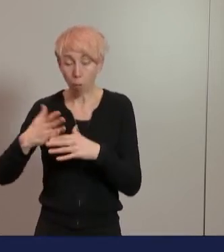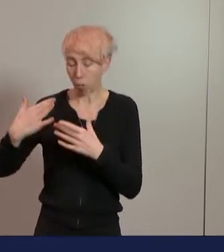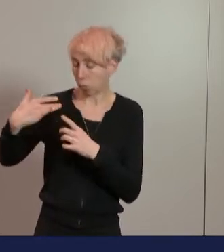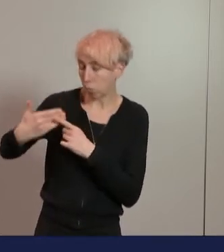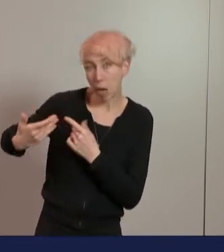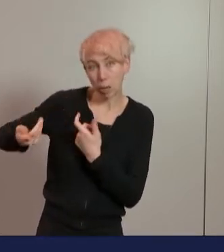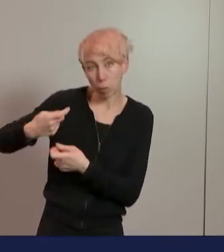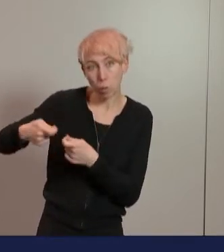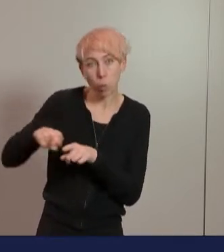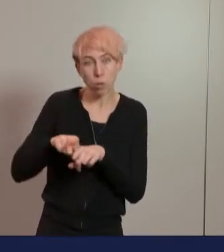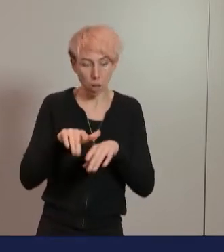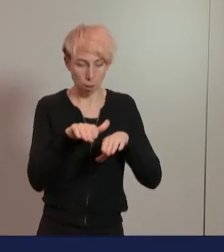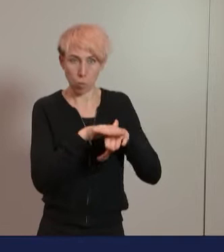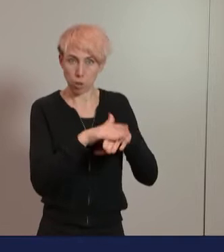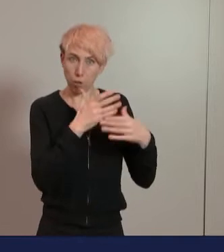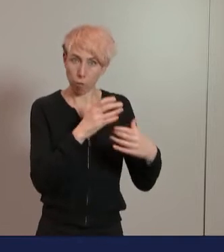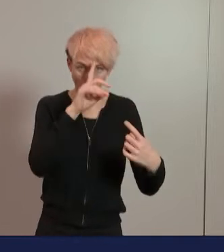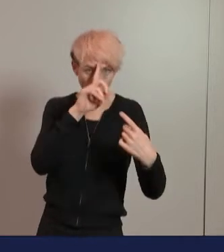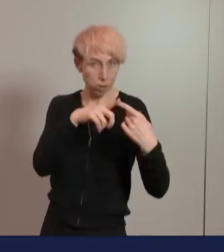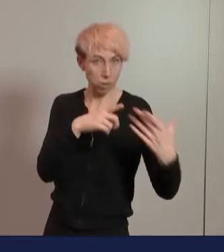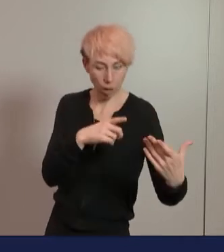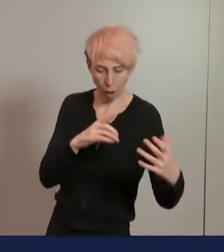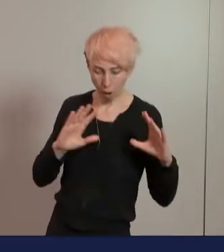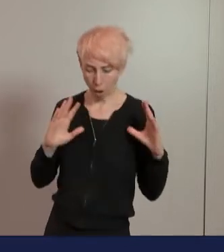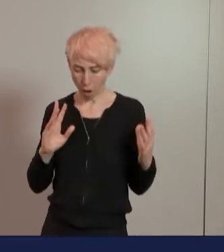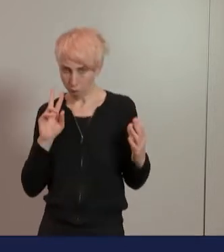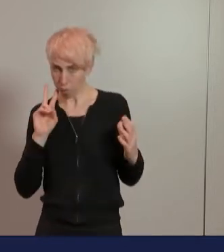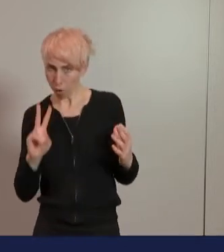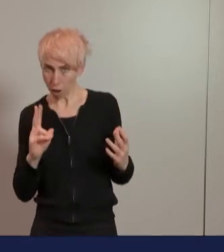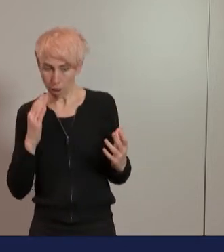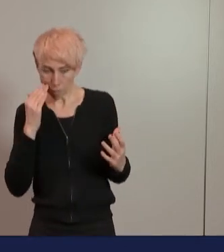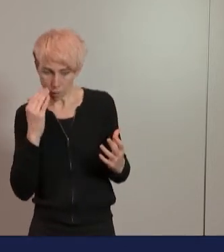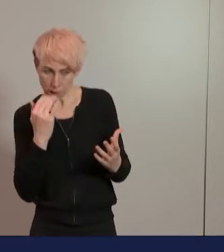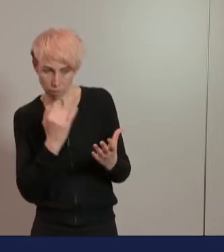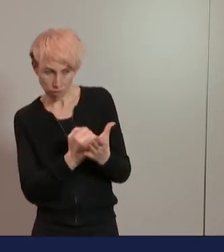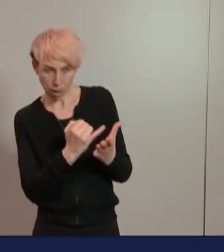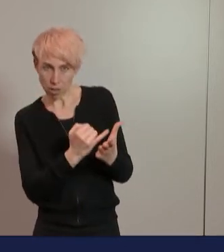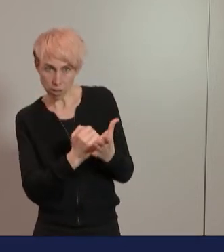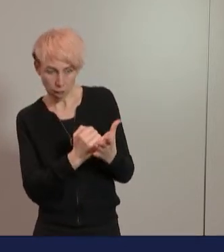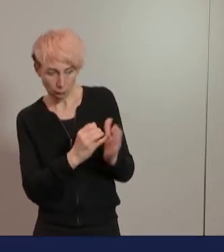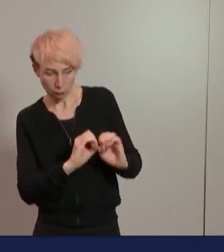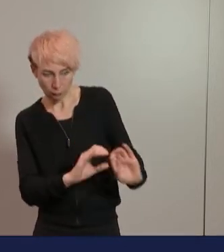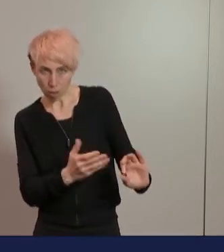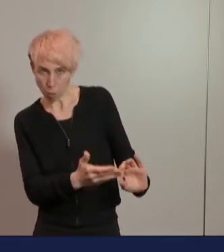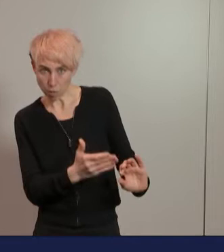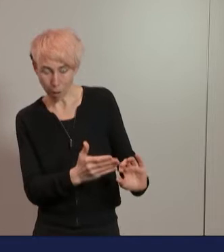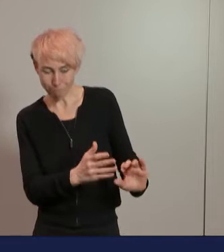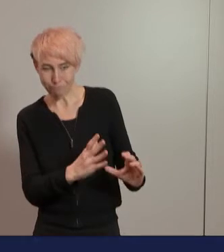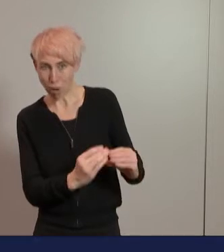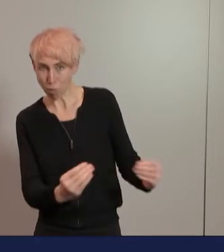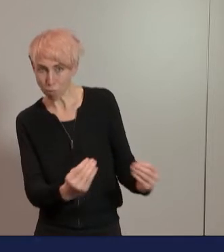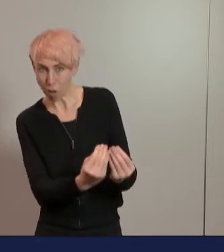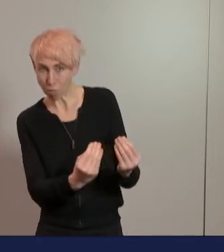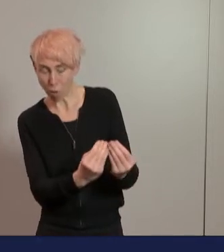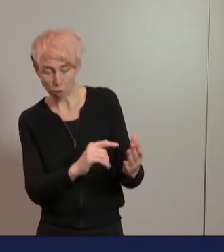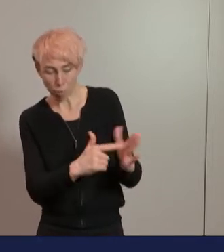ambitions politiques que nous portons, la situation, sans évolution de fiscalité, se dégraderait malheureusement à partir de 2023. Et cela